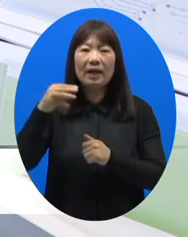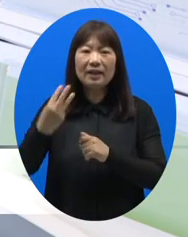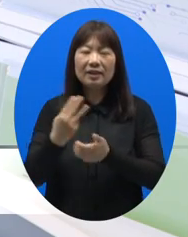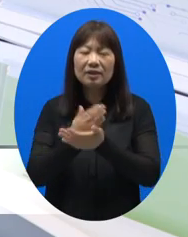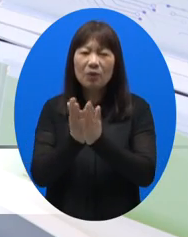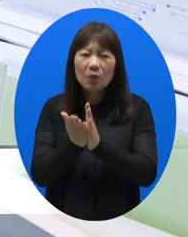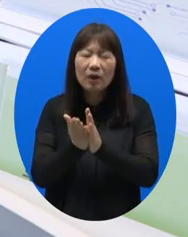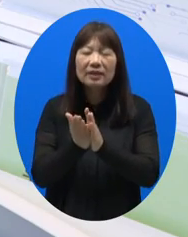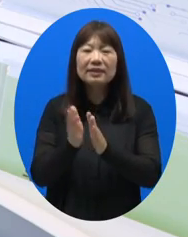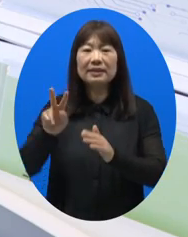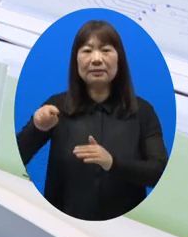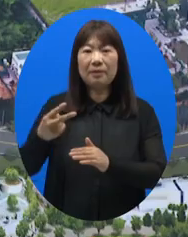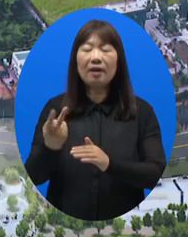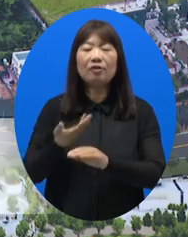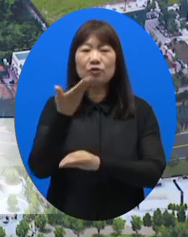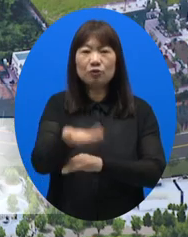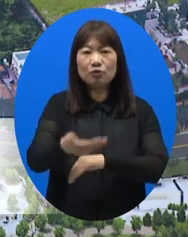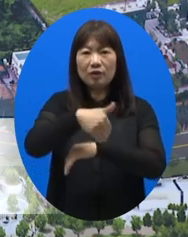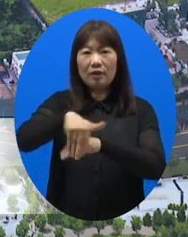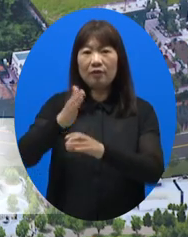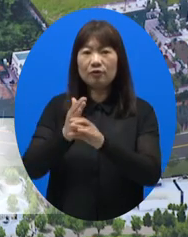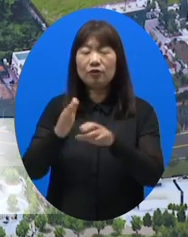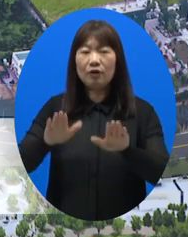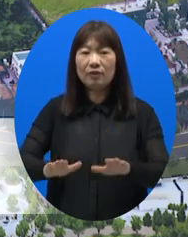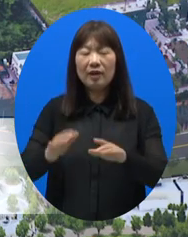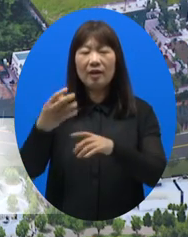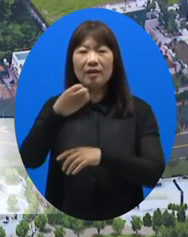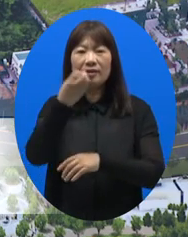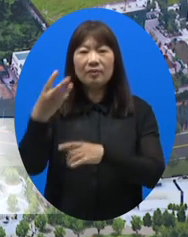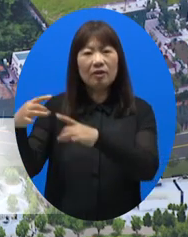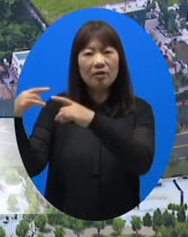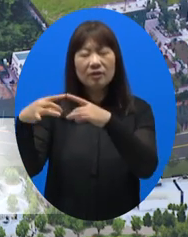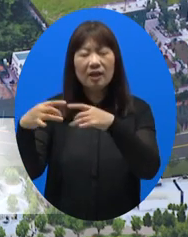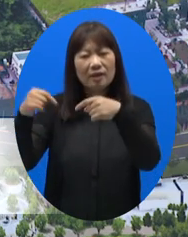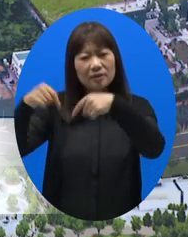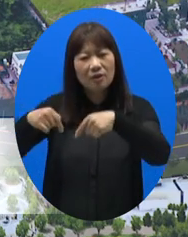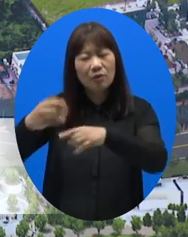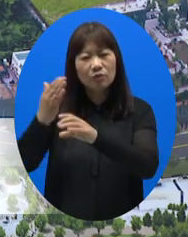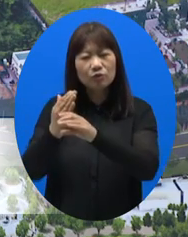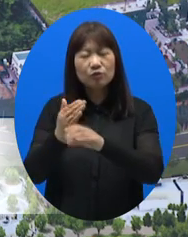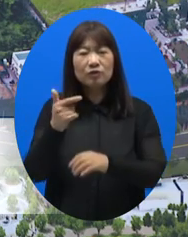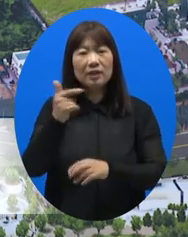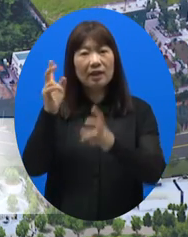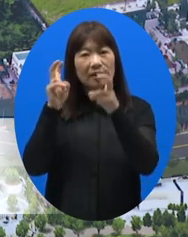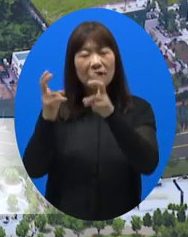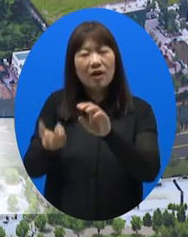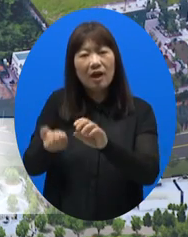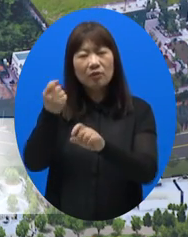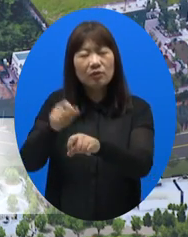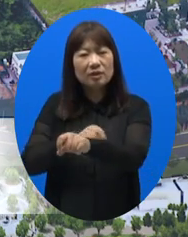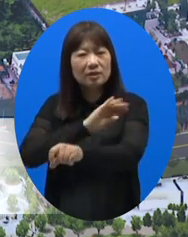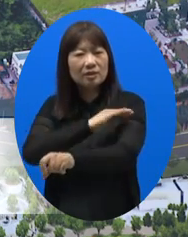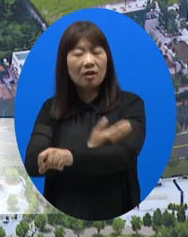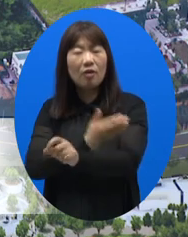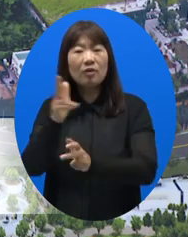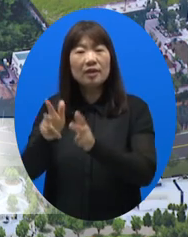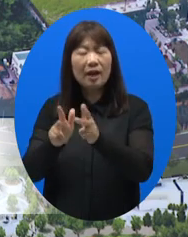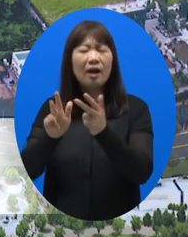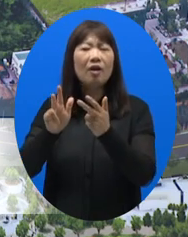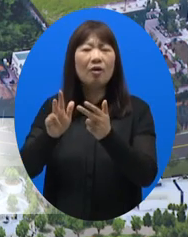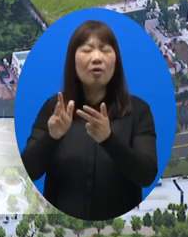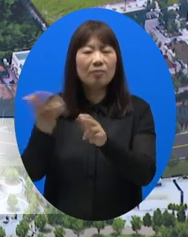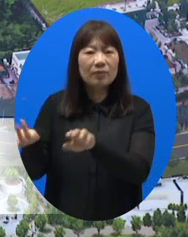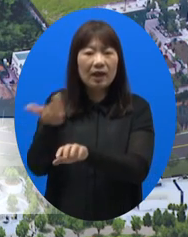양도 할 계획입니다 현재 삼성전자와 틴 중인 대기업 보유 특허 부상의 사업을 상위에